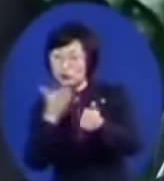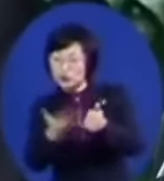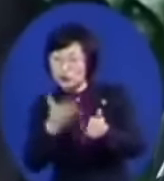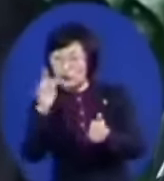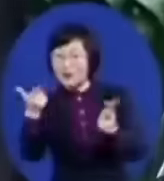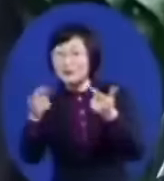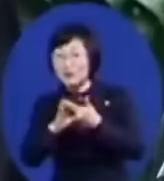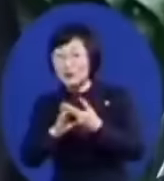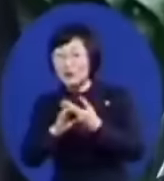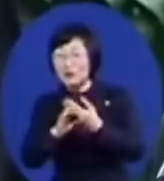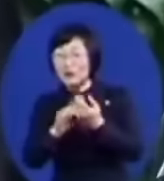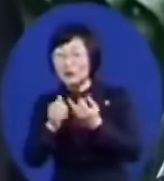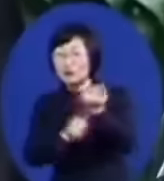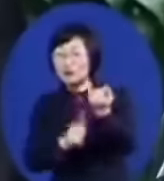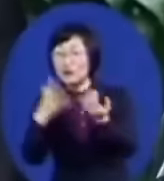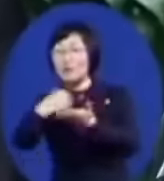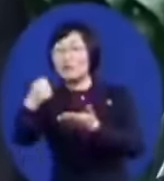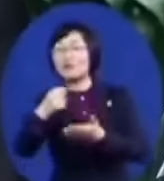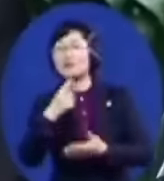말았습니다.